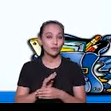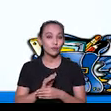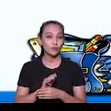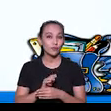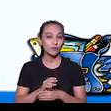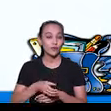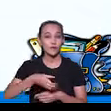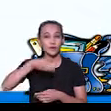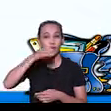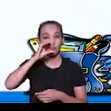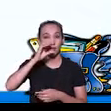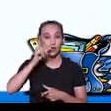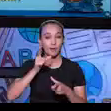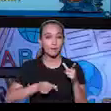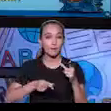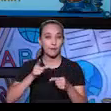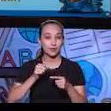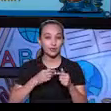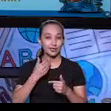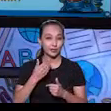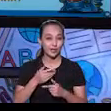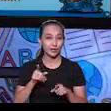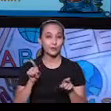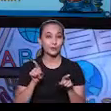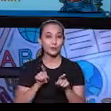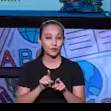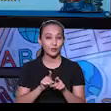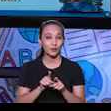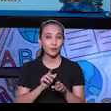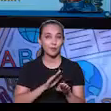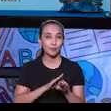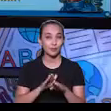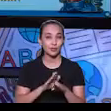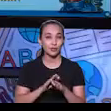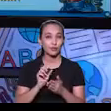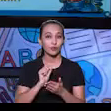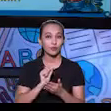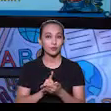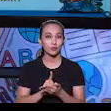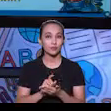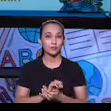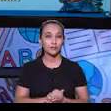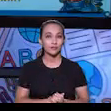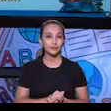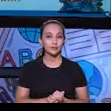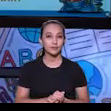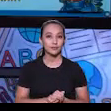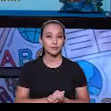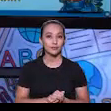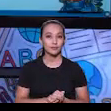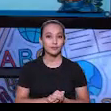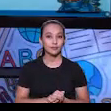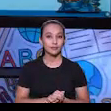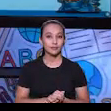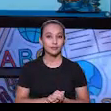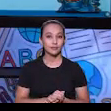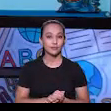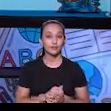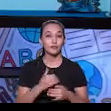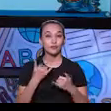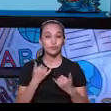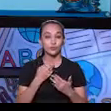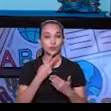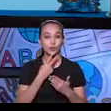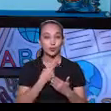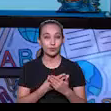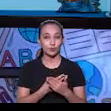выпил молоко. Я думаю, вы тоже правильно выполнили это задание. А